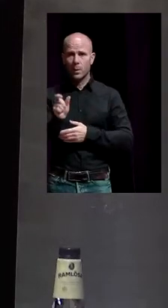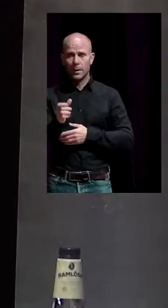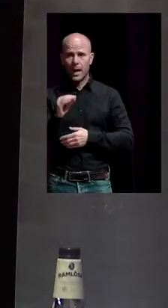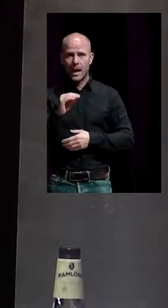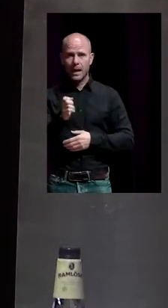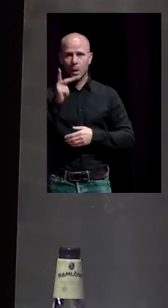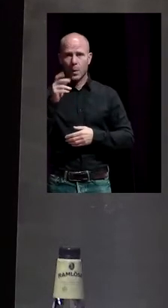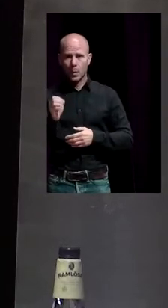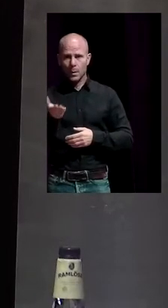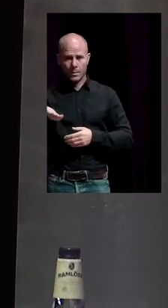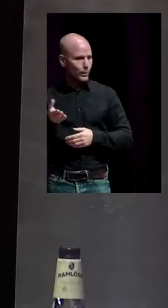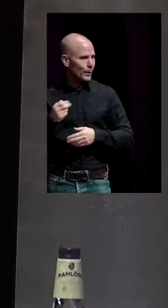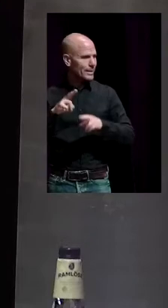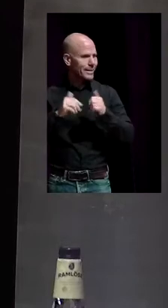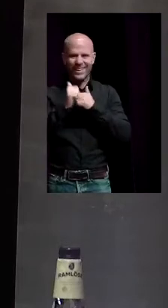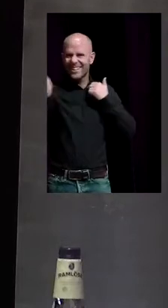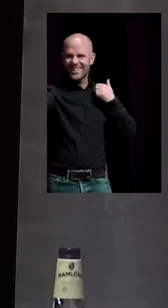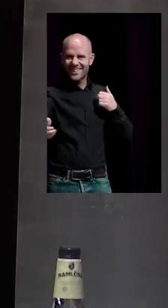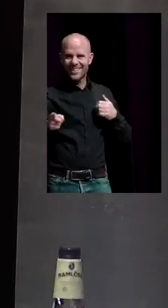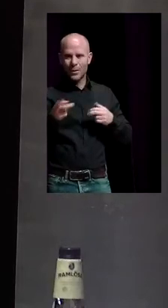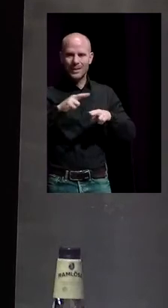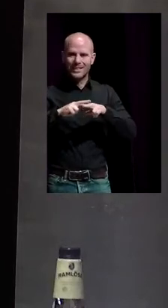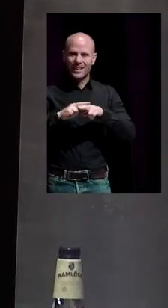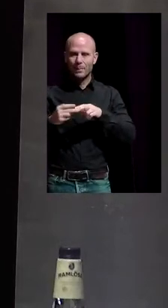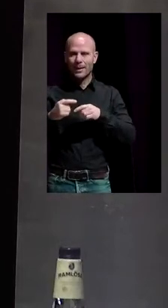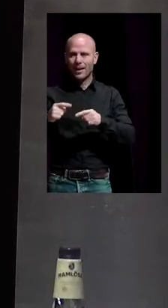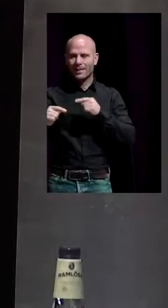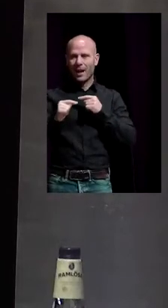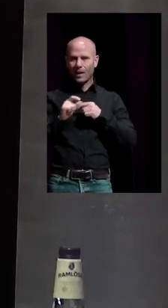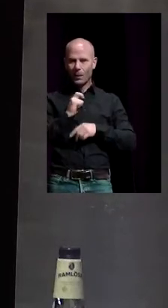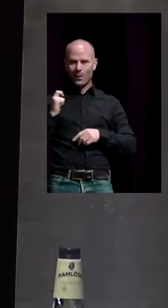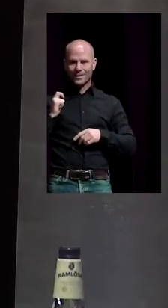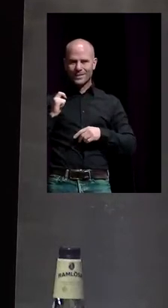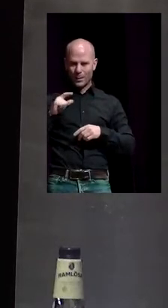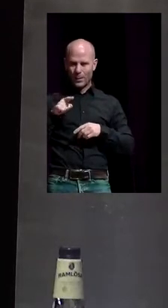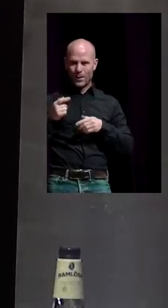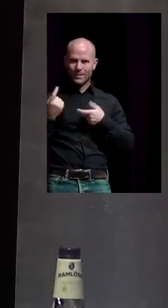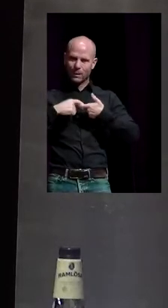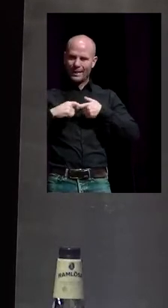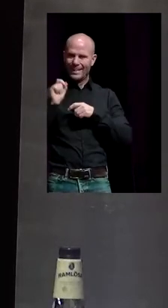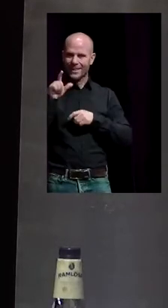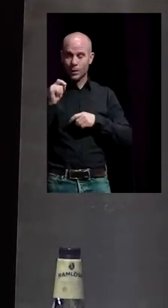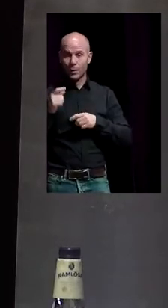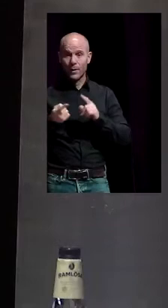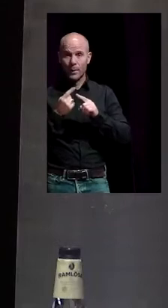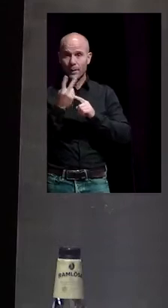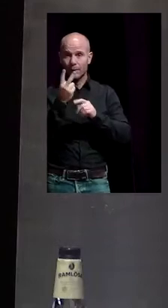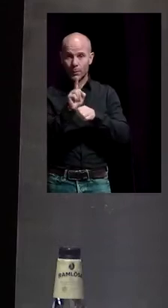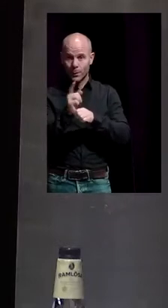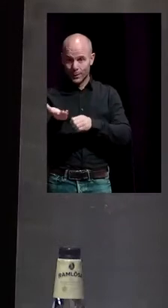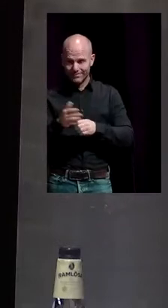Akko, som ändå sitter lite längre bort och kan behöva känna sig ännu lite mer nära oss. Så varsågod, du får inleda med